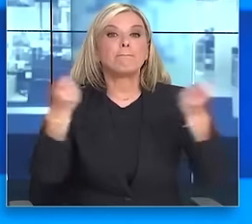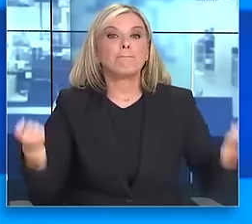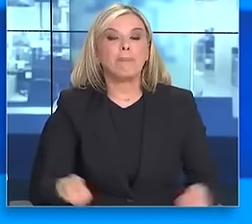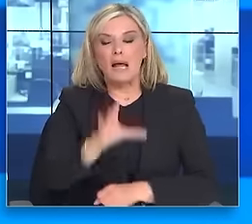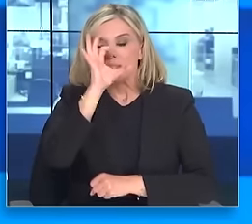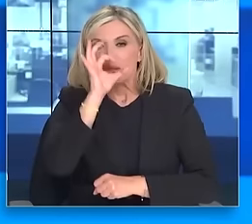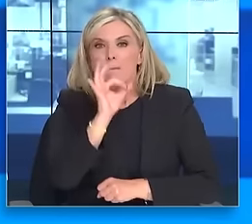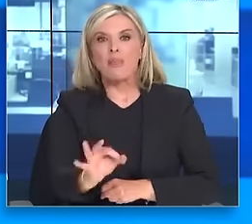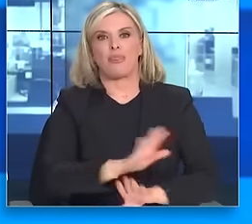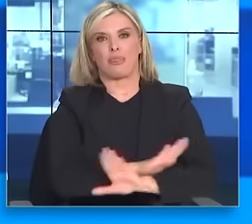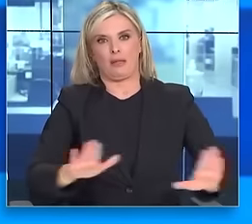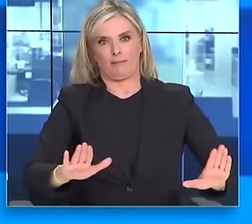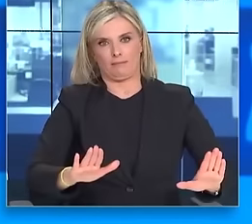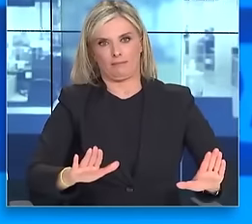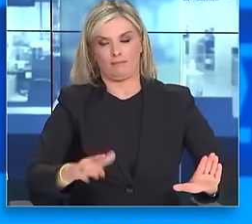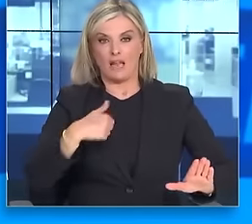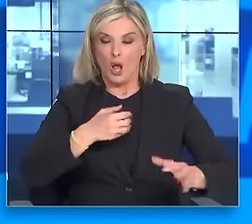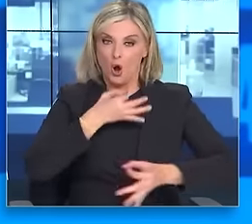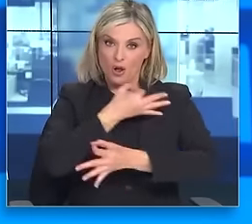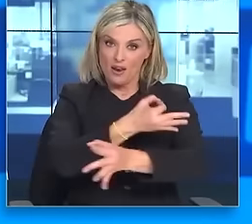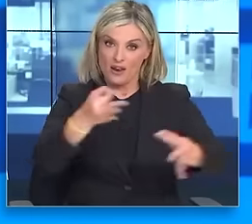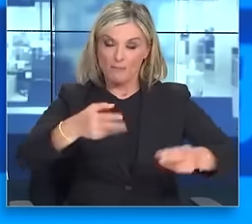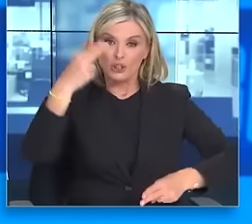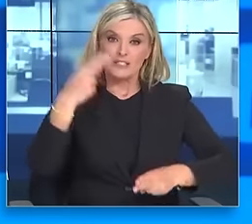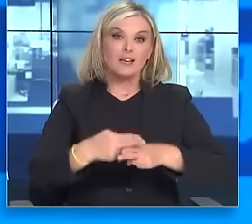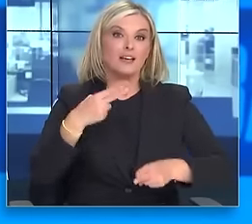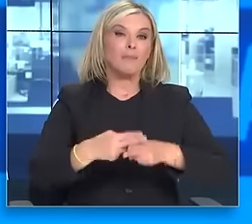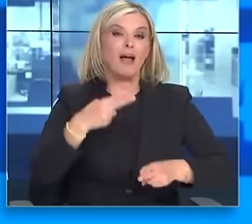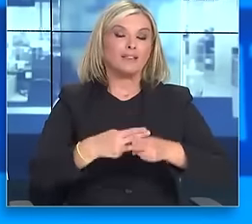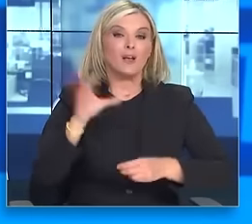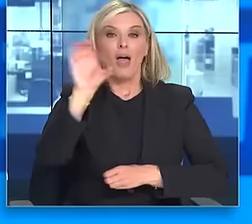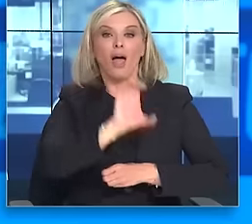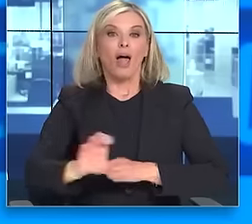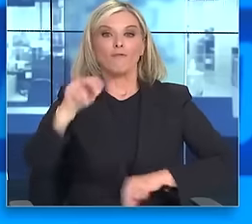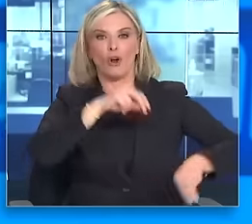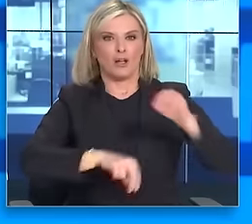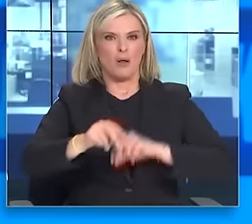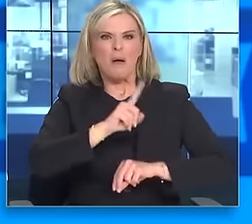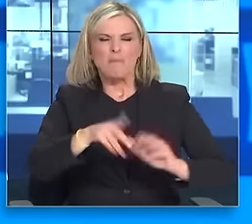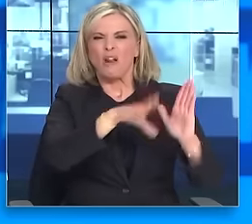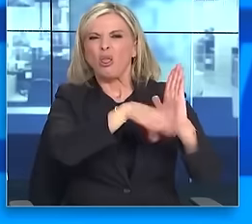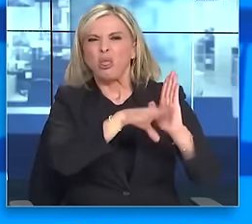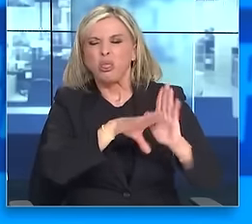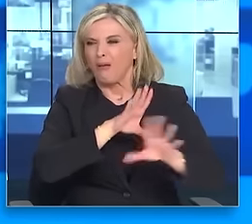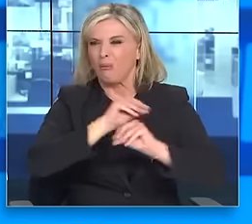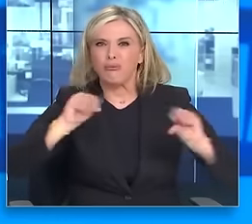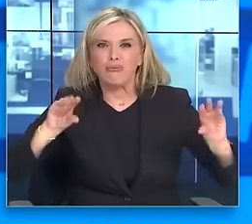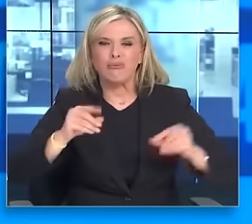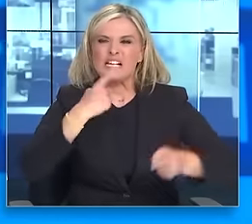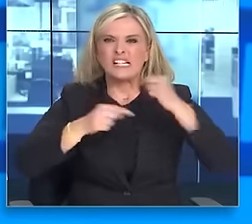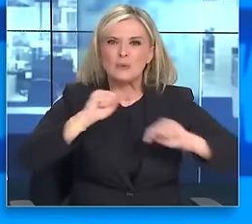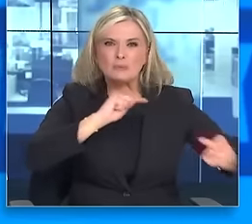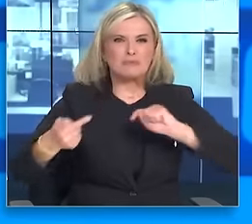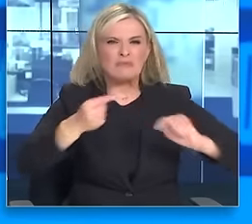χρεοκοπία. Γι' αυτό και το πολιτικό μήνυμα των ευρωεκλογών έχει μια μεγάλη σημασία. Ο λαϊκισμός και ειδικά αυτός ο